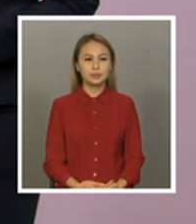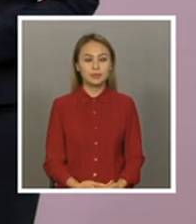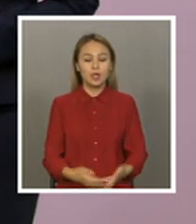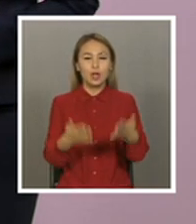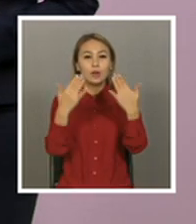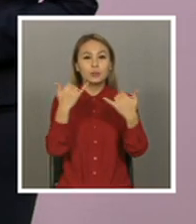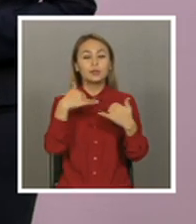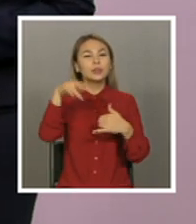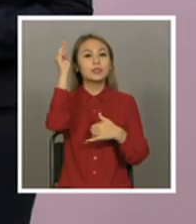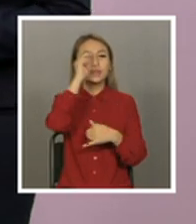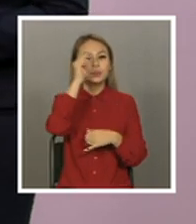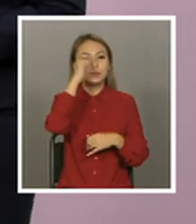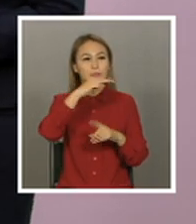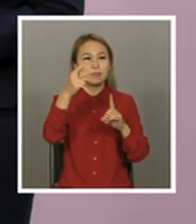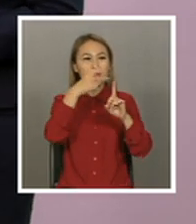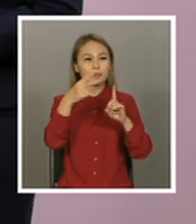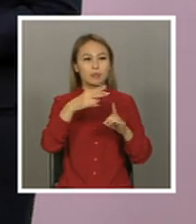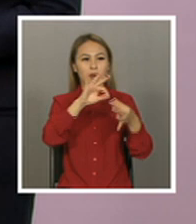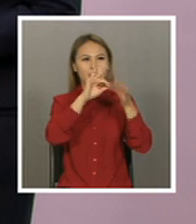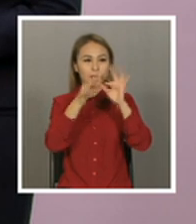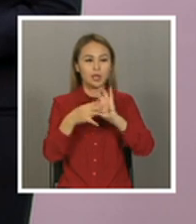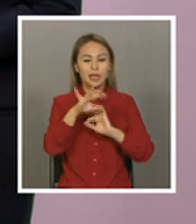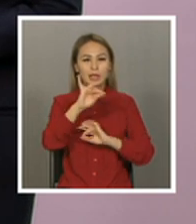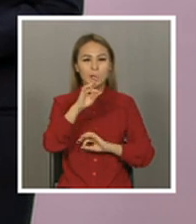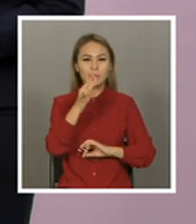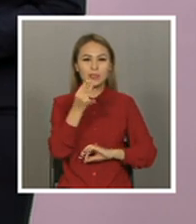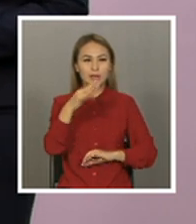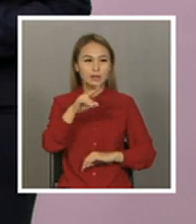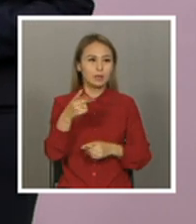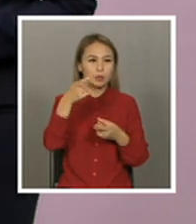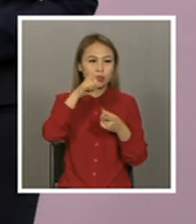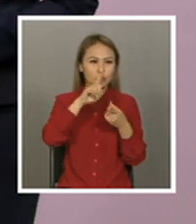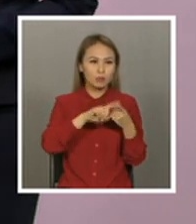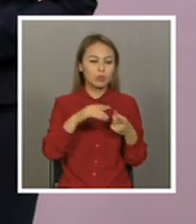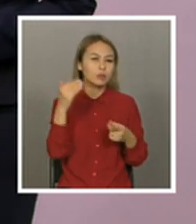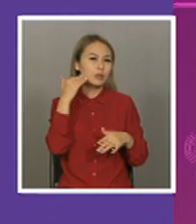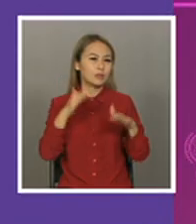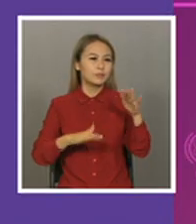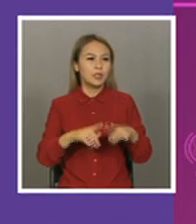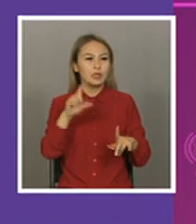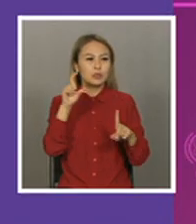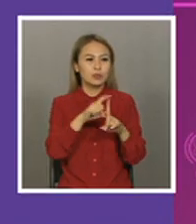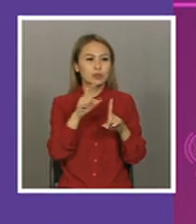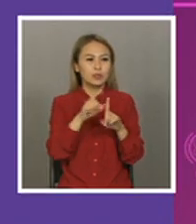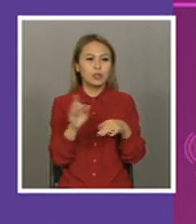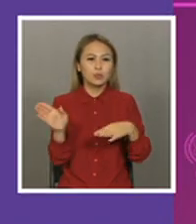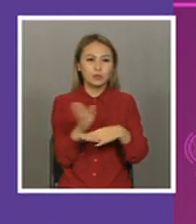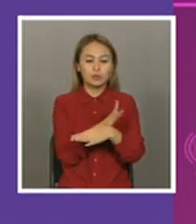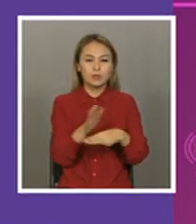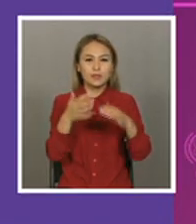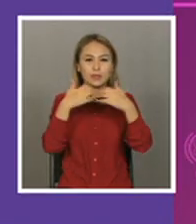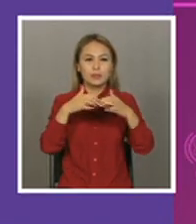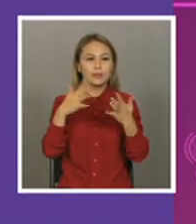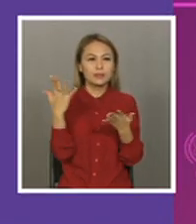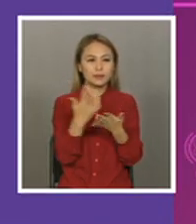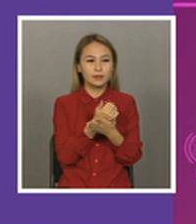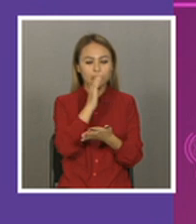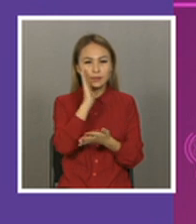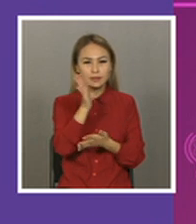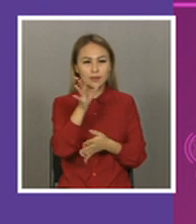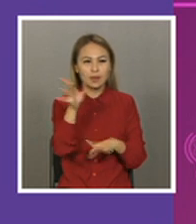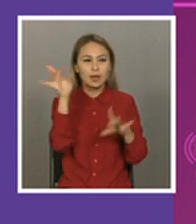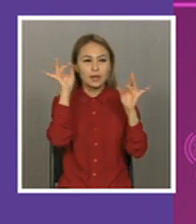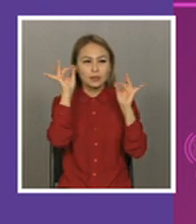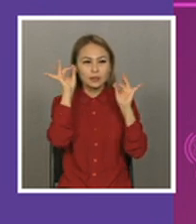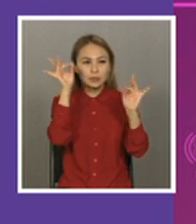Бүгінгі сабақта мәтіннің мазмұнын иллюстрациясы бойынша болжайсыңдар. Сөздегі буын санын